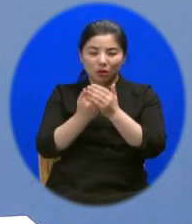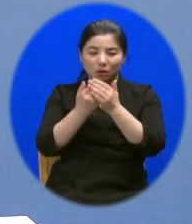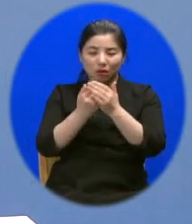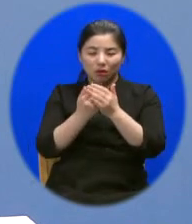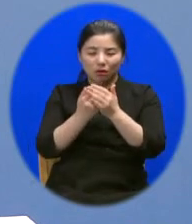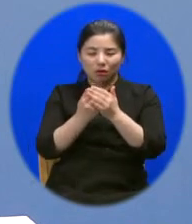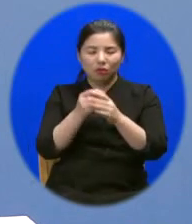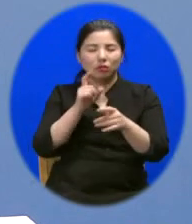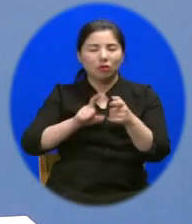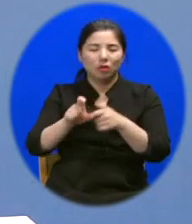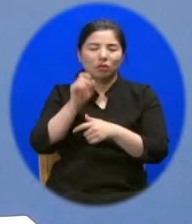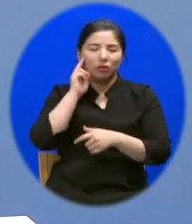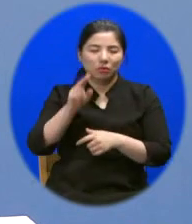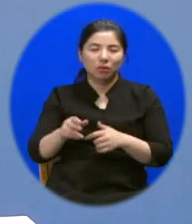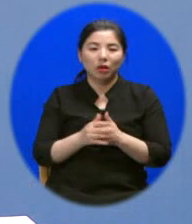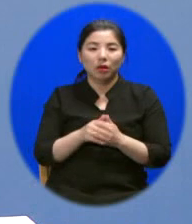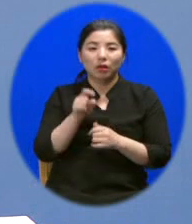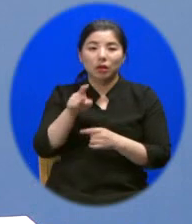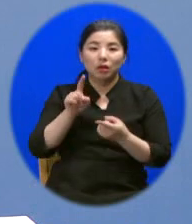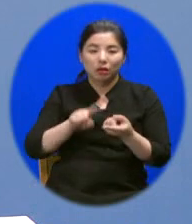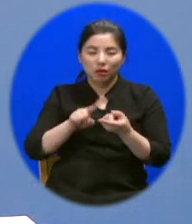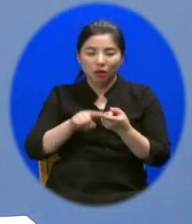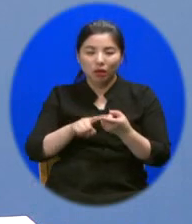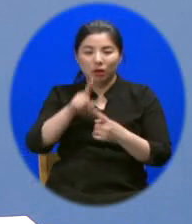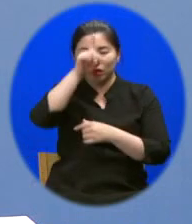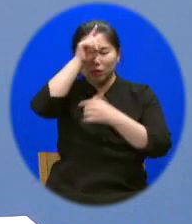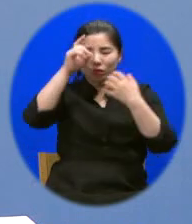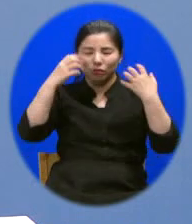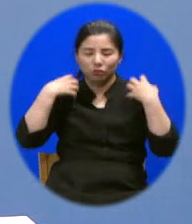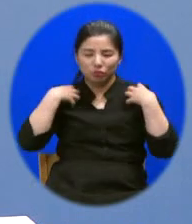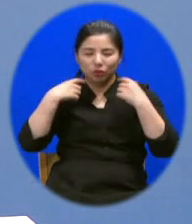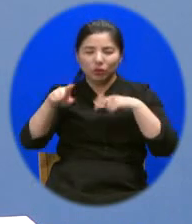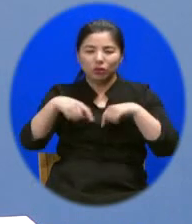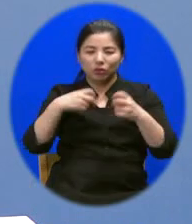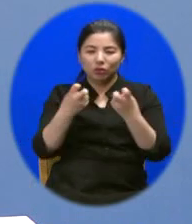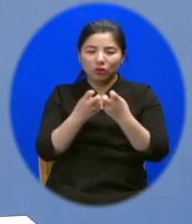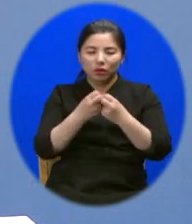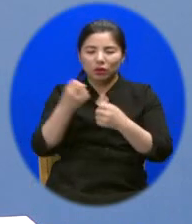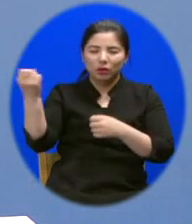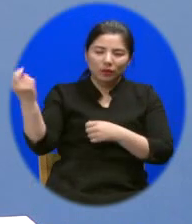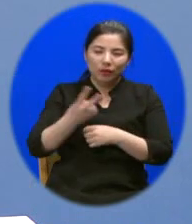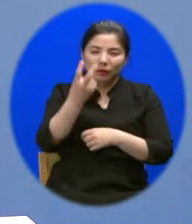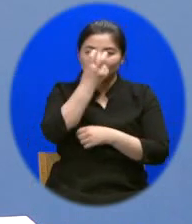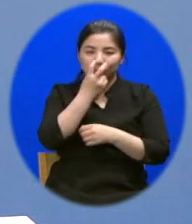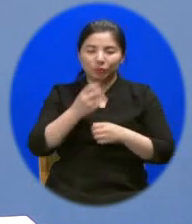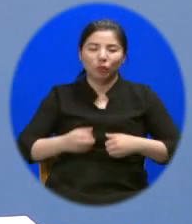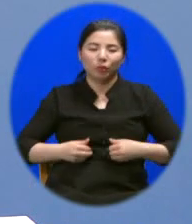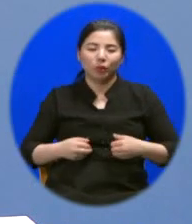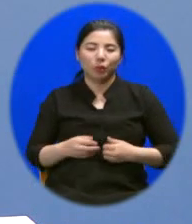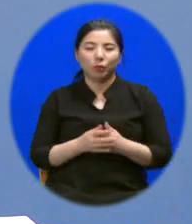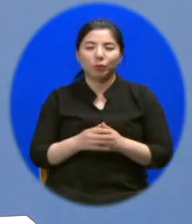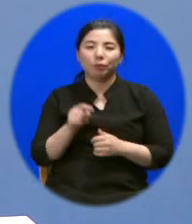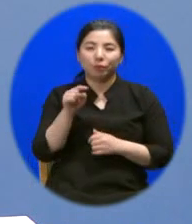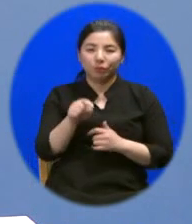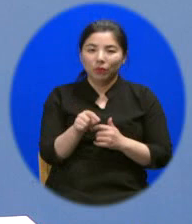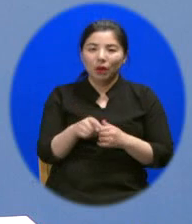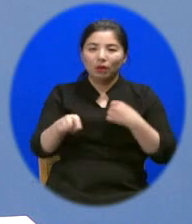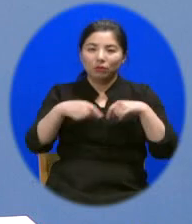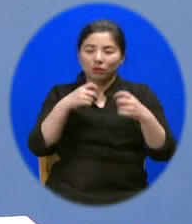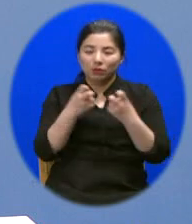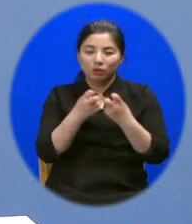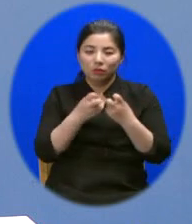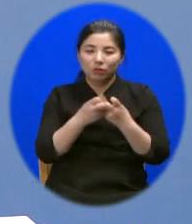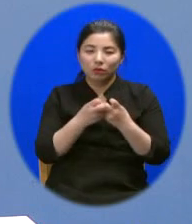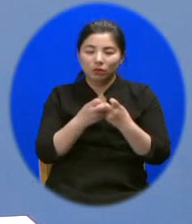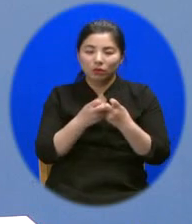심각해지고 있는데 이 부분에 관해서는 정부가 정책을 원점에서 재검토 해야 된다고 봅니다 이러한 그 정책